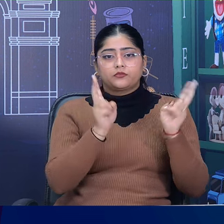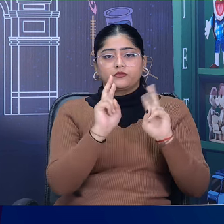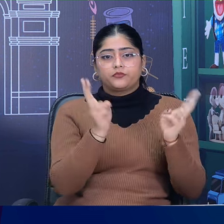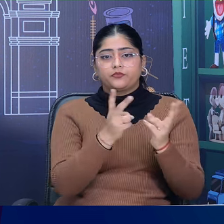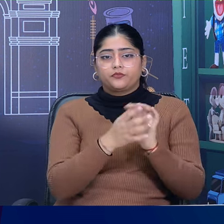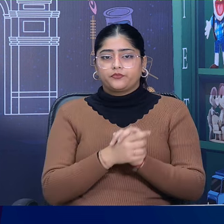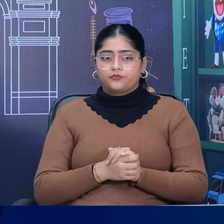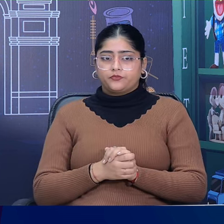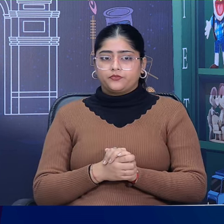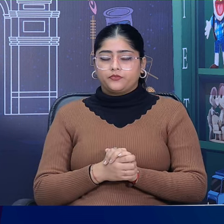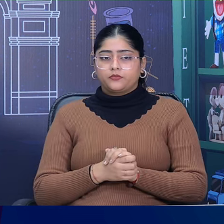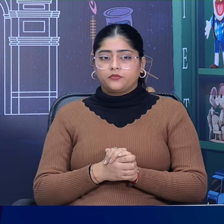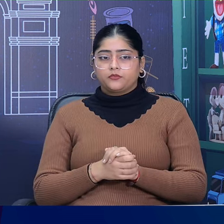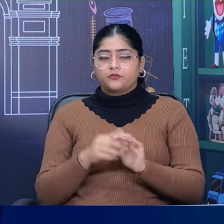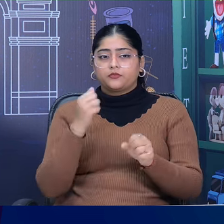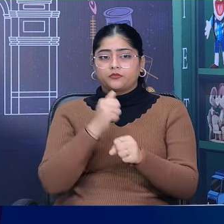ग्रामसभा